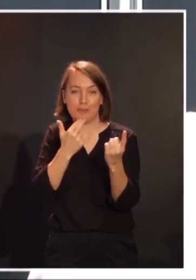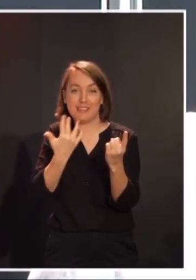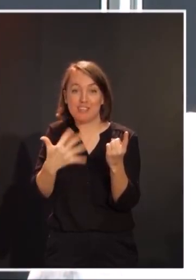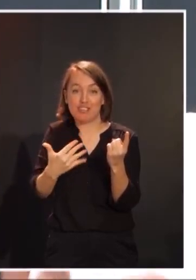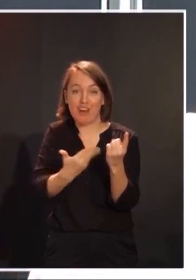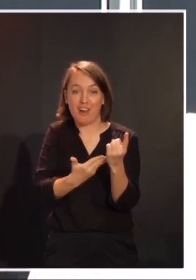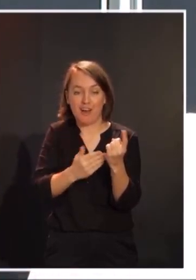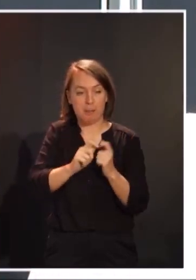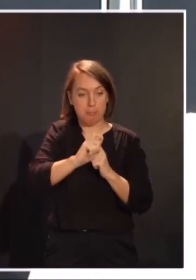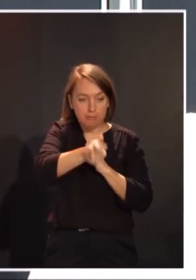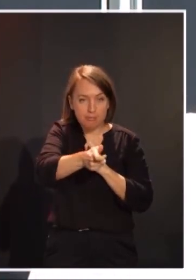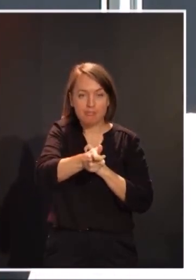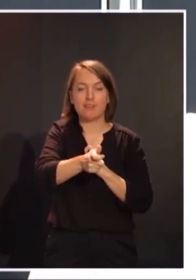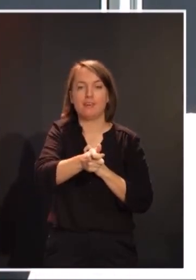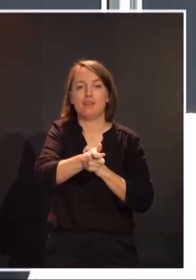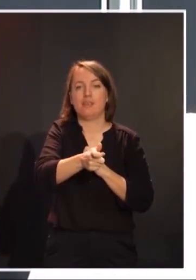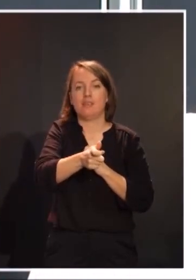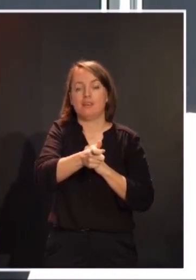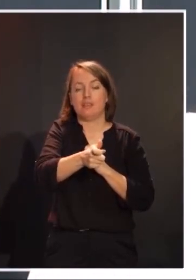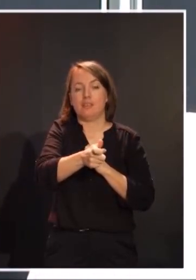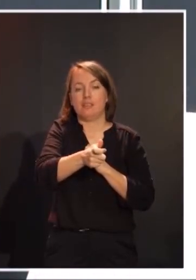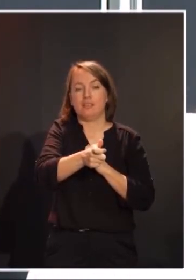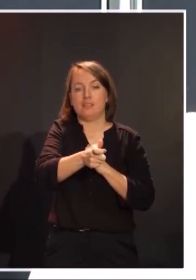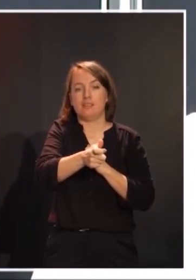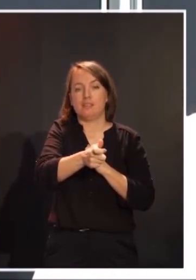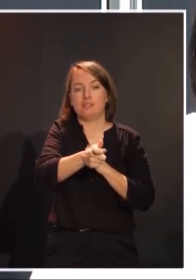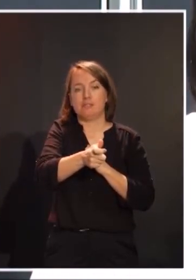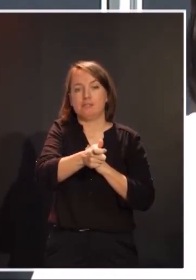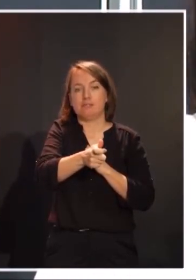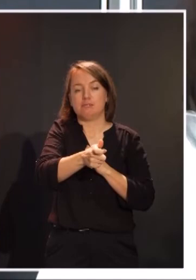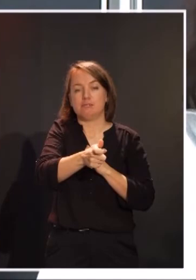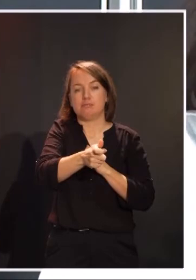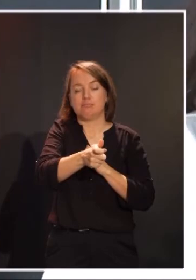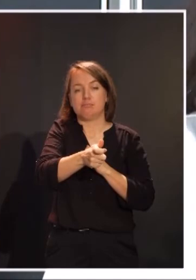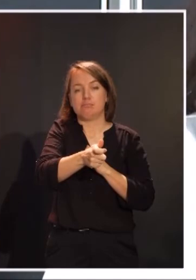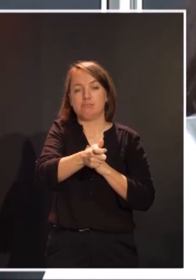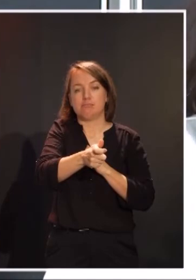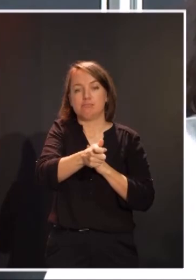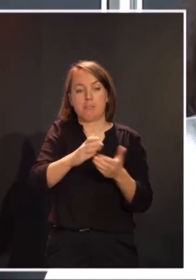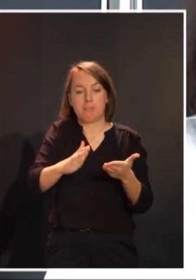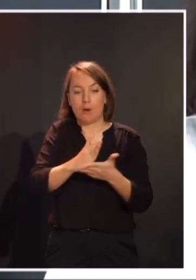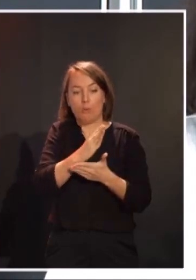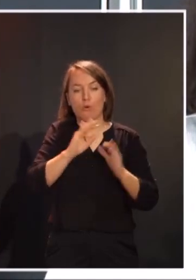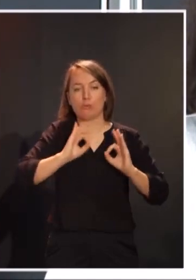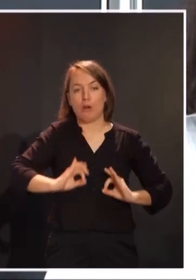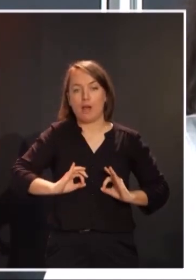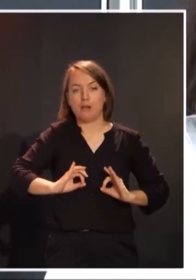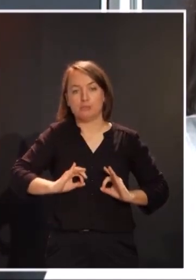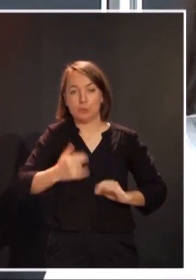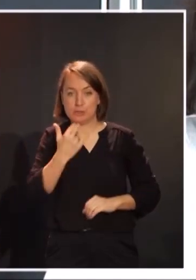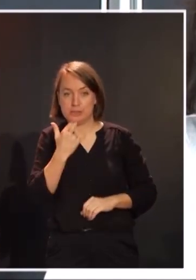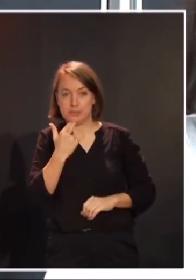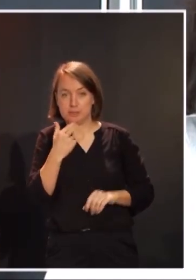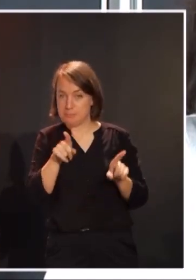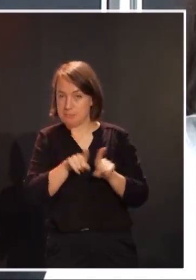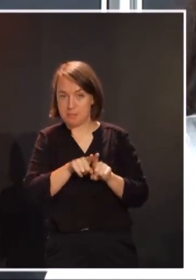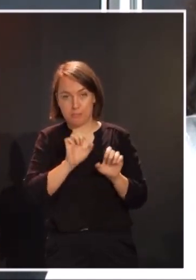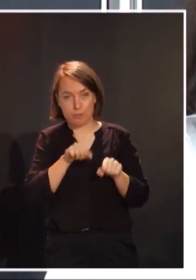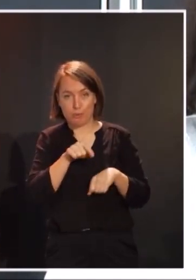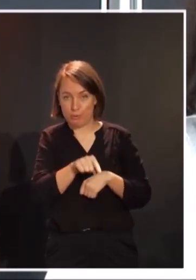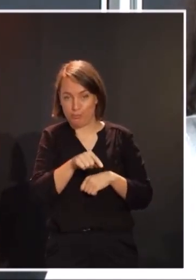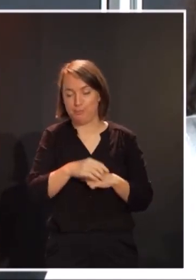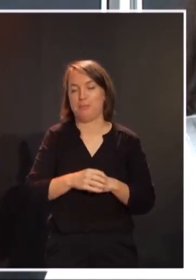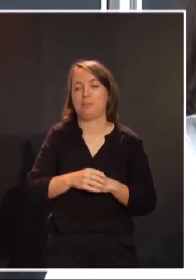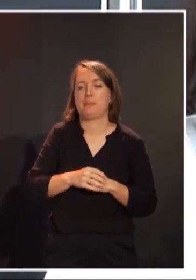aussi finalement enfin, l'utiliser dans son, au niveau de son parcours scolaire. Et puis,